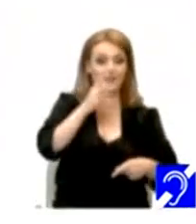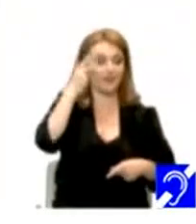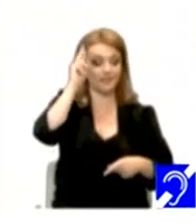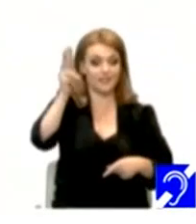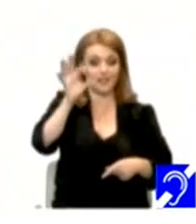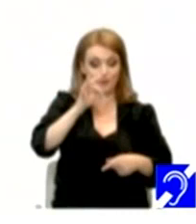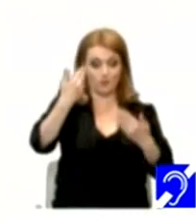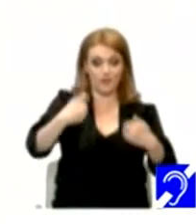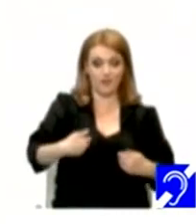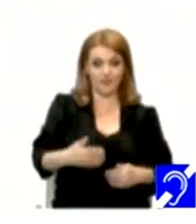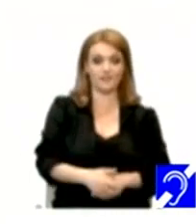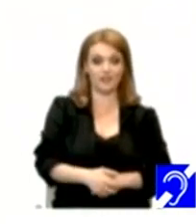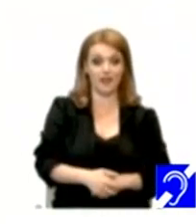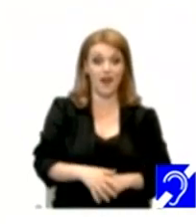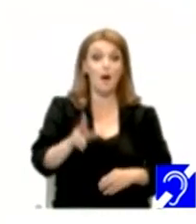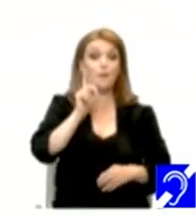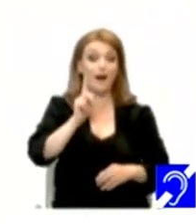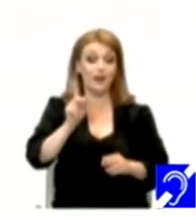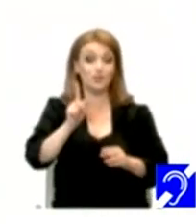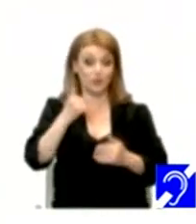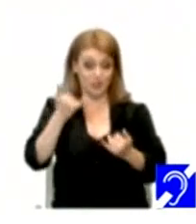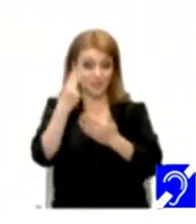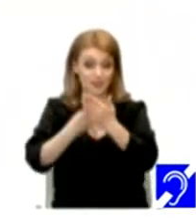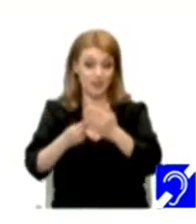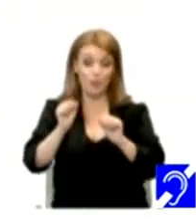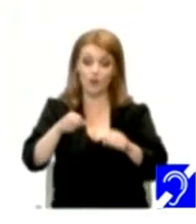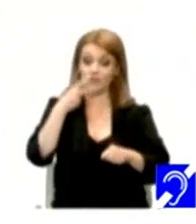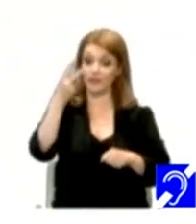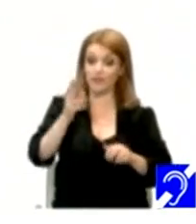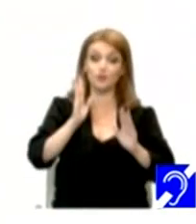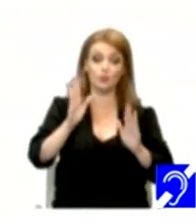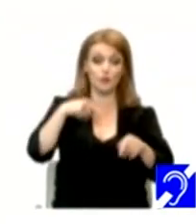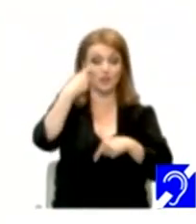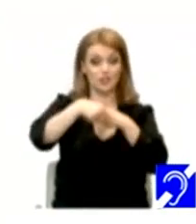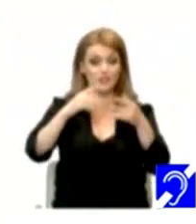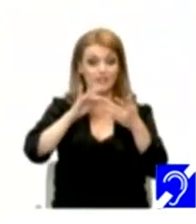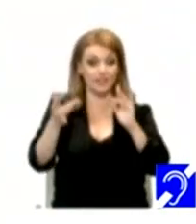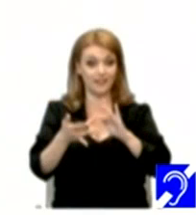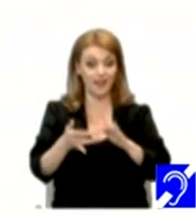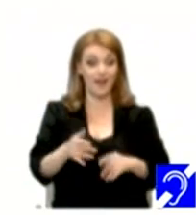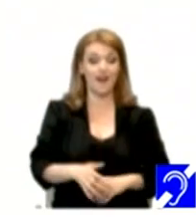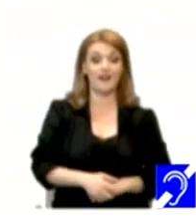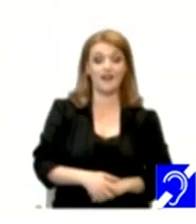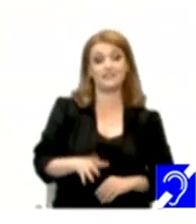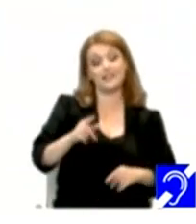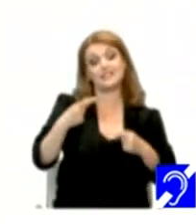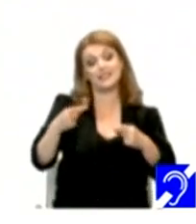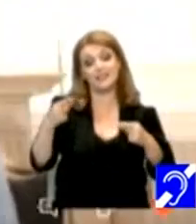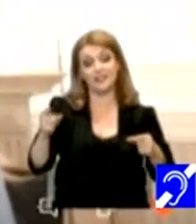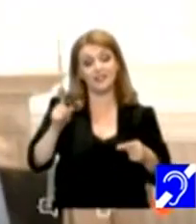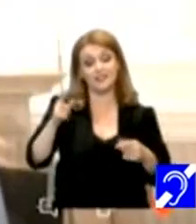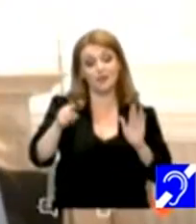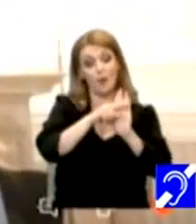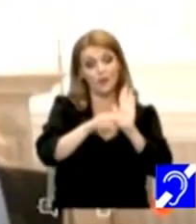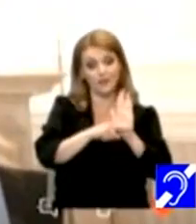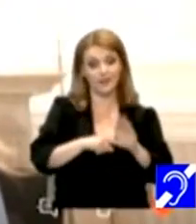noi. Deocamdată, imaginile pe care le creează pot fi admirate doar în spațiul virtual, iar reacțiile sunt pe măsură.